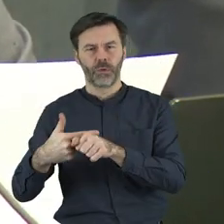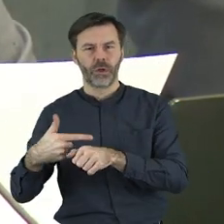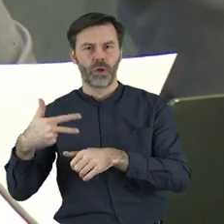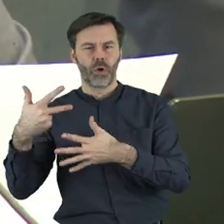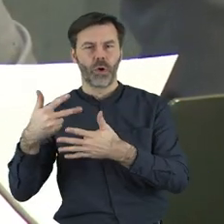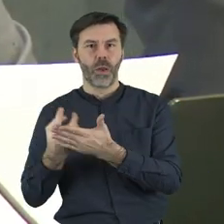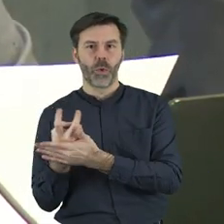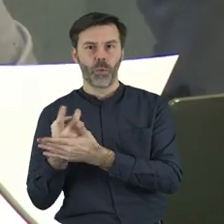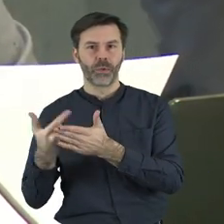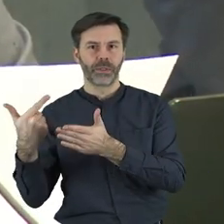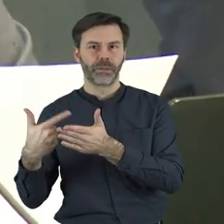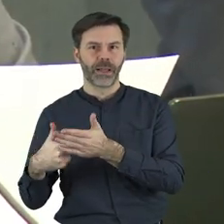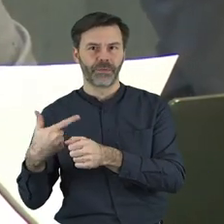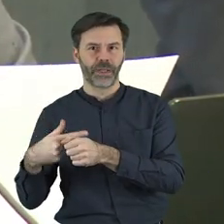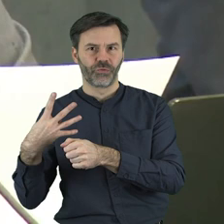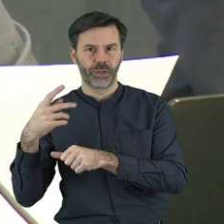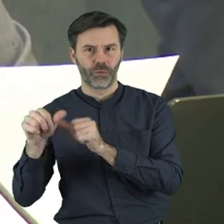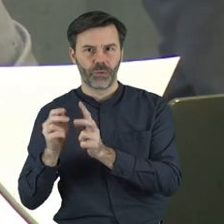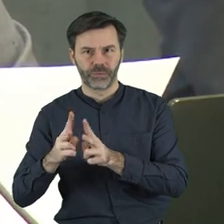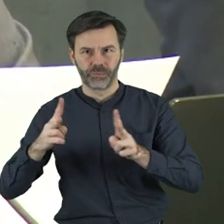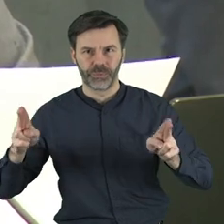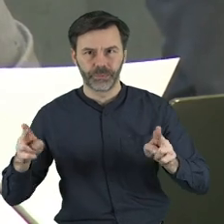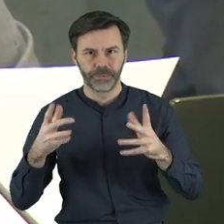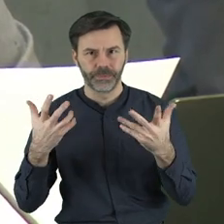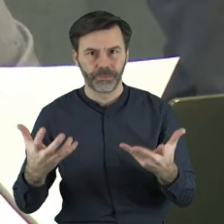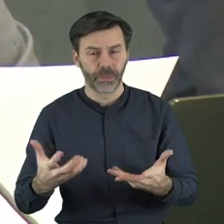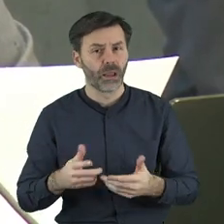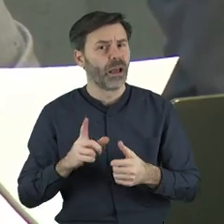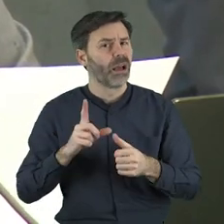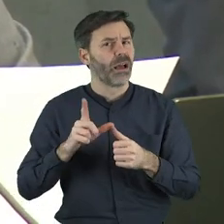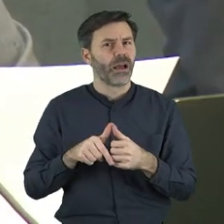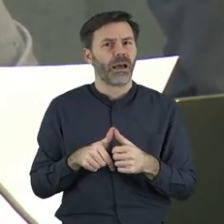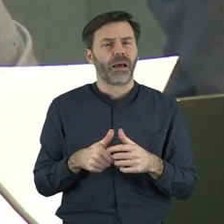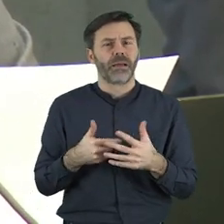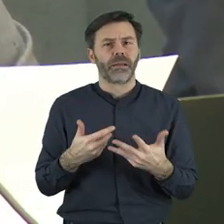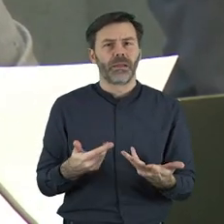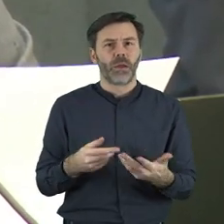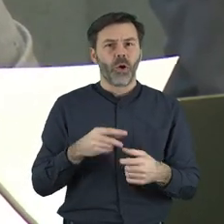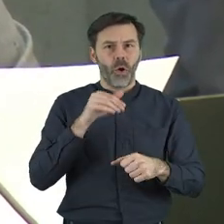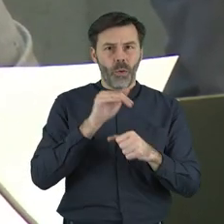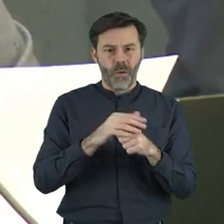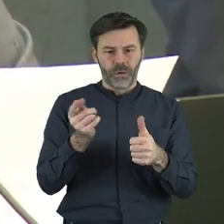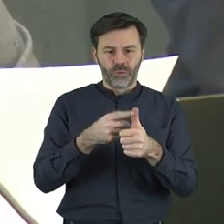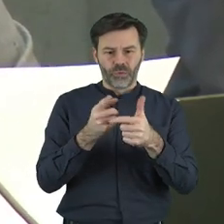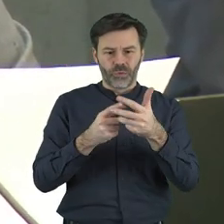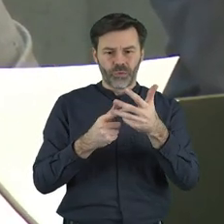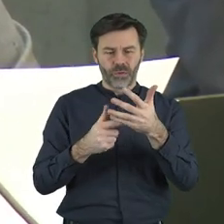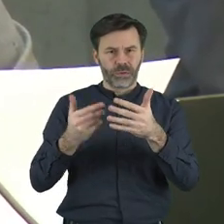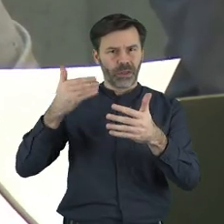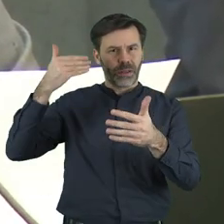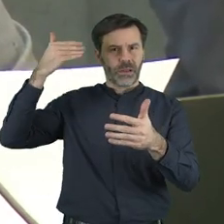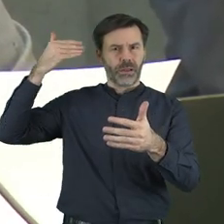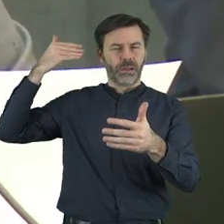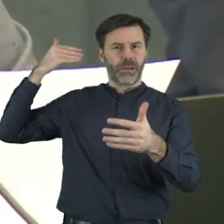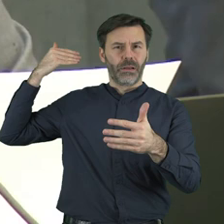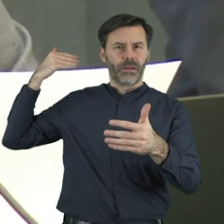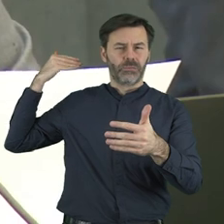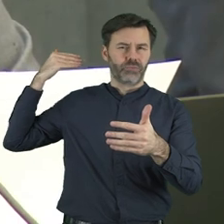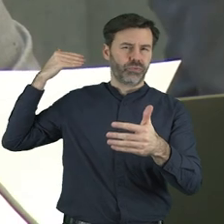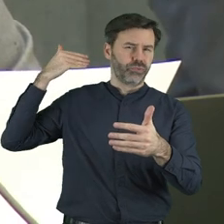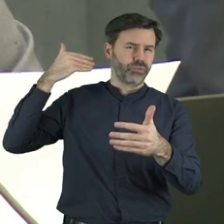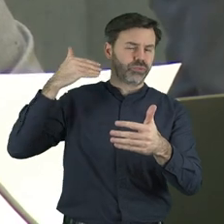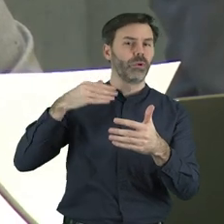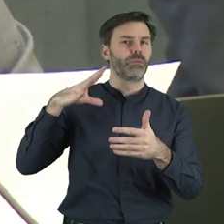Wszystkie te umowy wcześniejsze były zawierane w trybie rozpisania